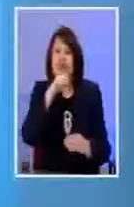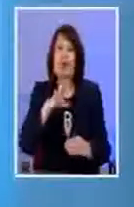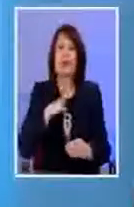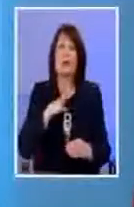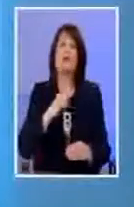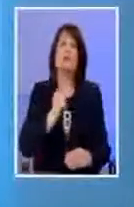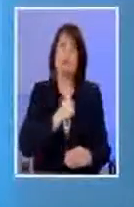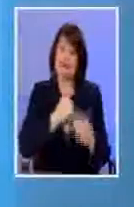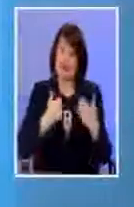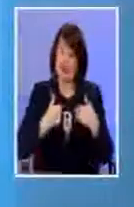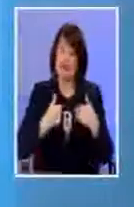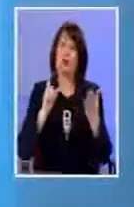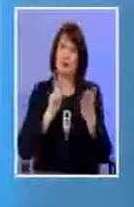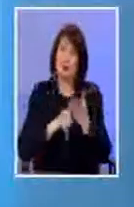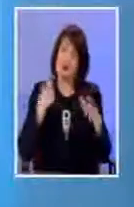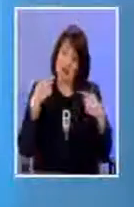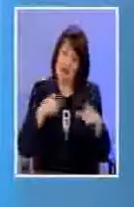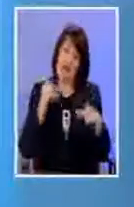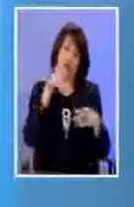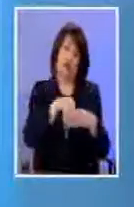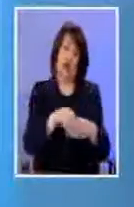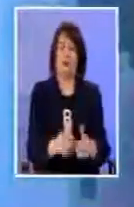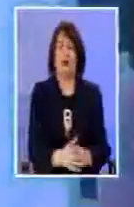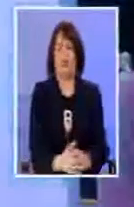ότι πρέπει να τη συμπεριλάβουμε στη σημερινή εκπομπή.